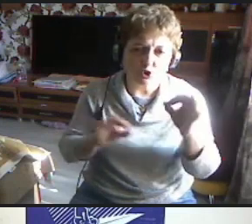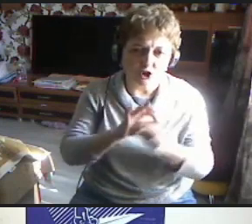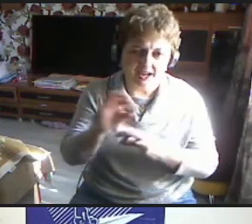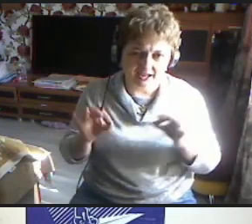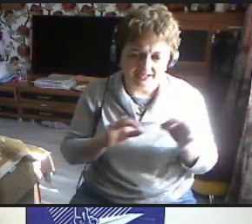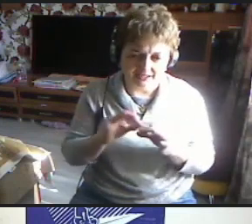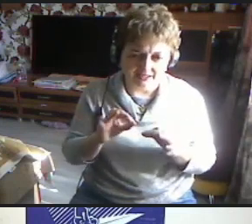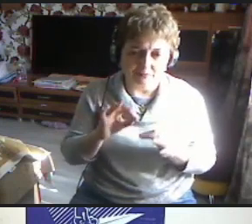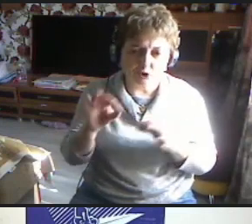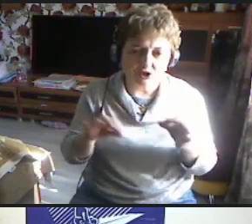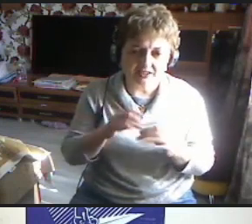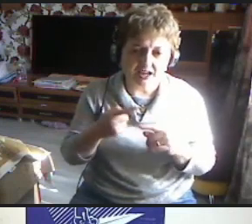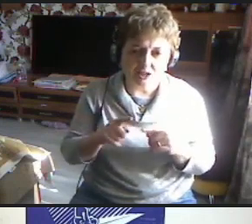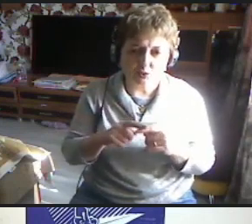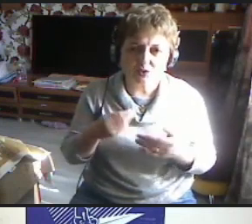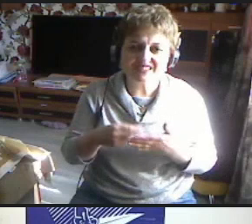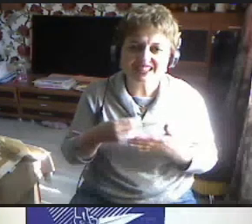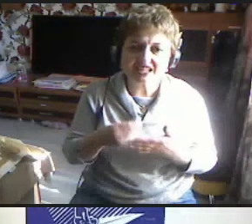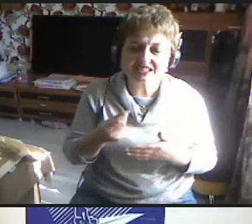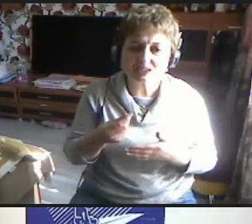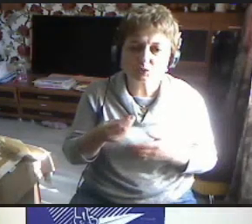который финансируется, ну, из